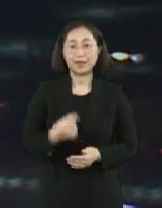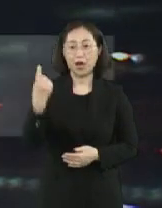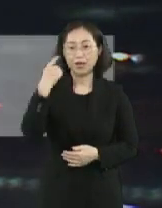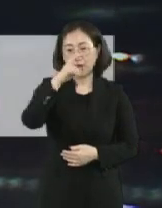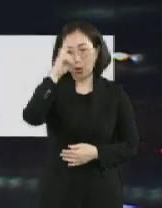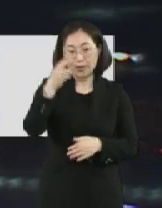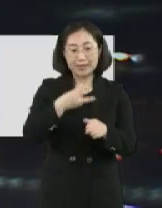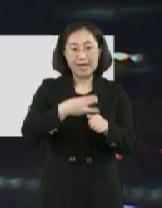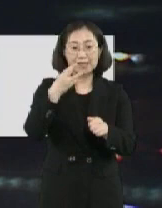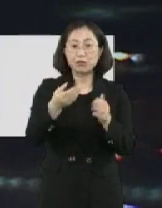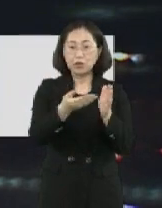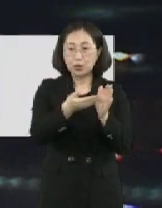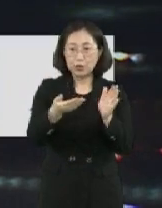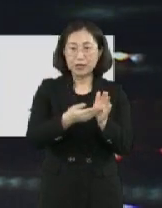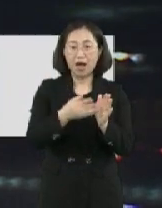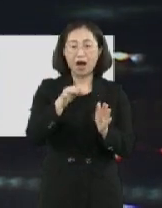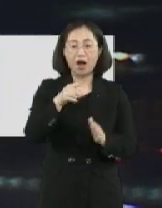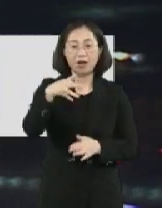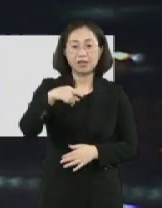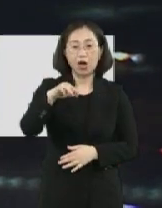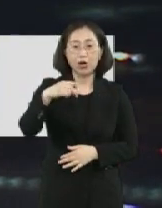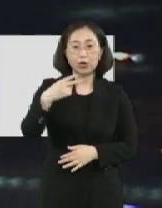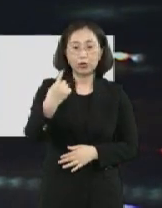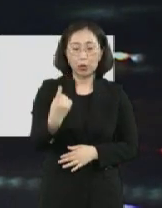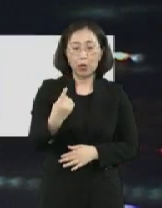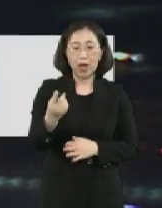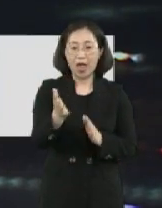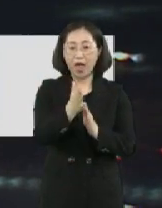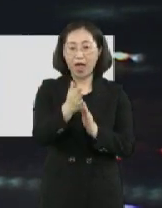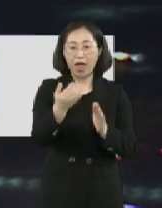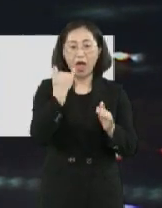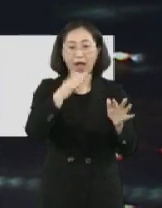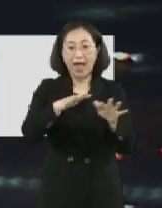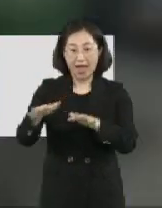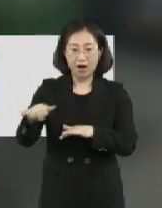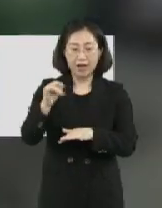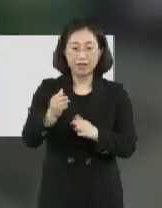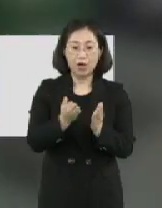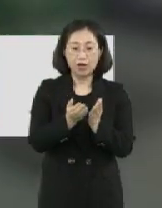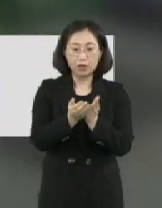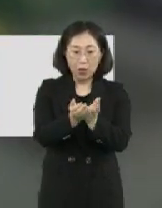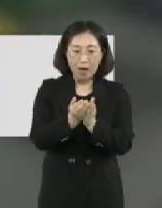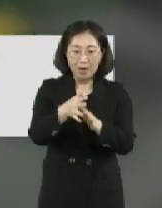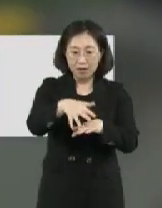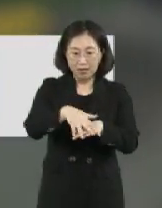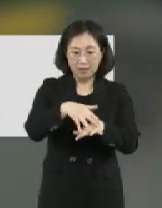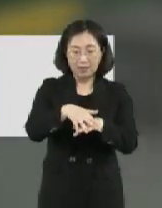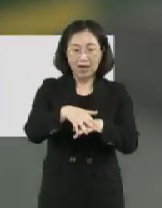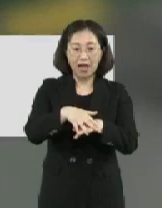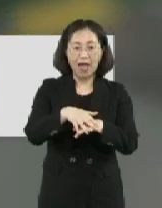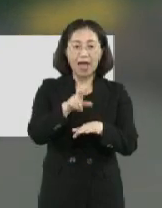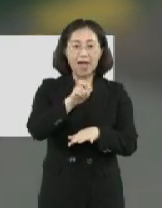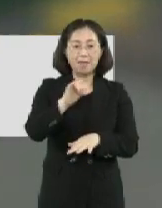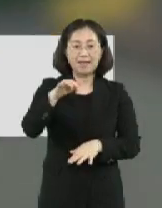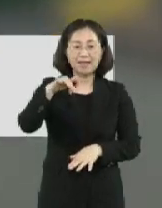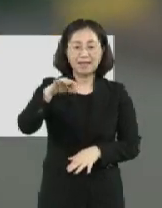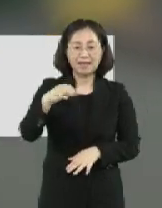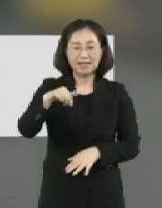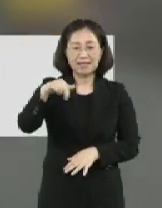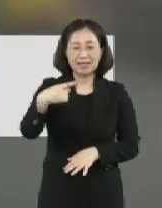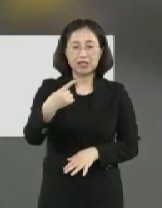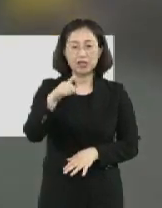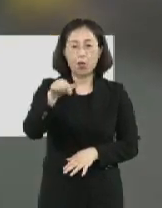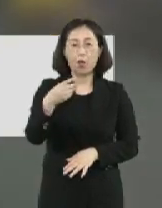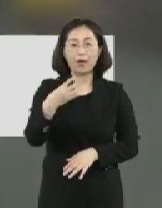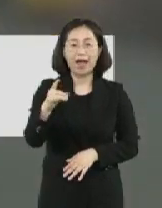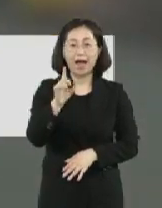어제 오후 3시쯤 군산 어청도 남서쪽 약 50km 해역에서 조업하던 어선 그물에 밍크고래 한 마리가 죽은